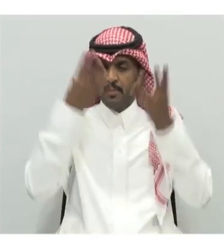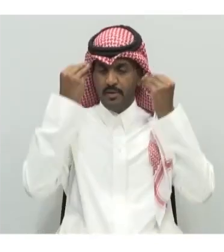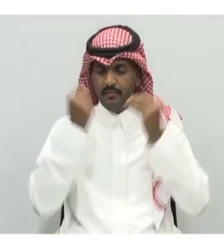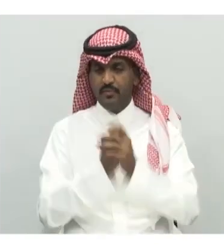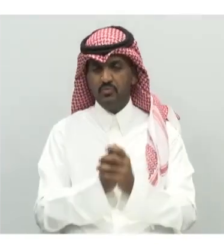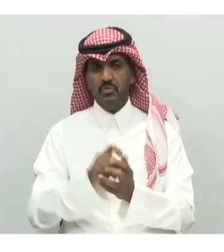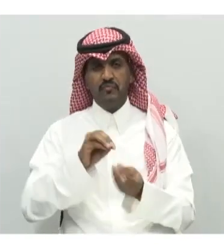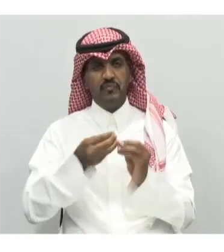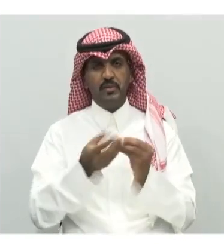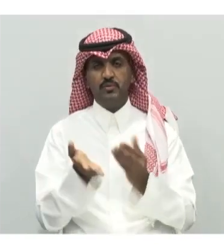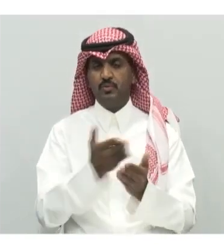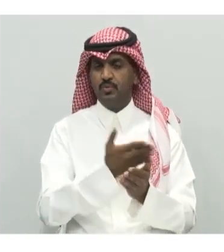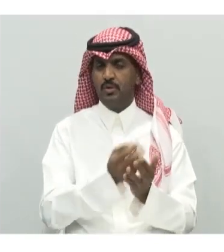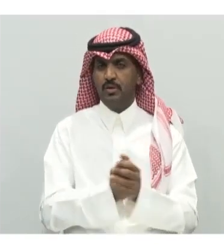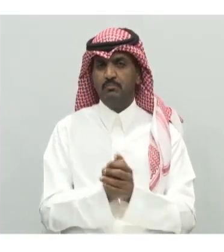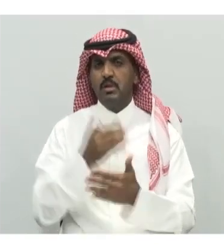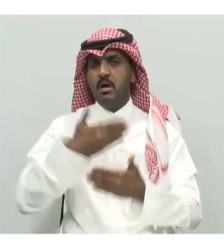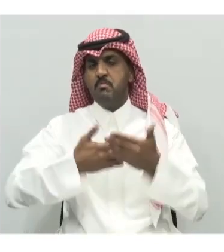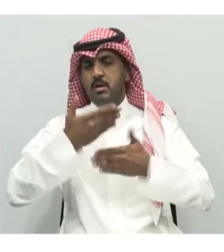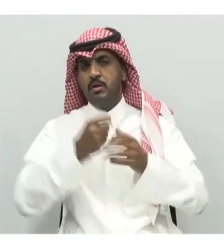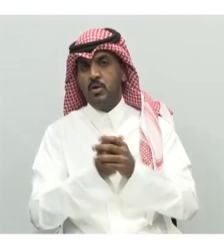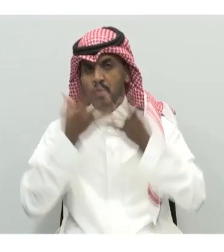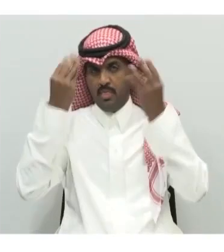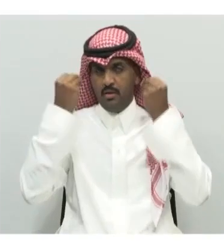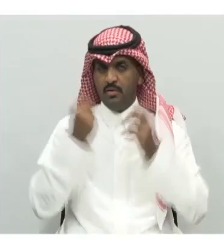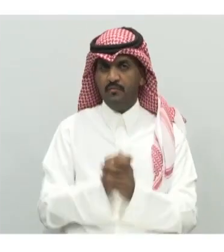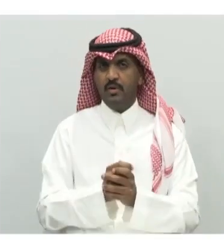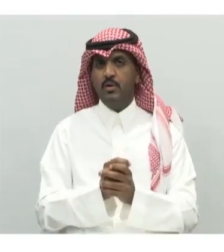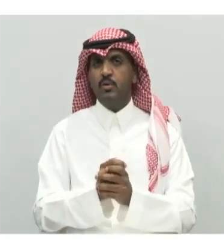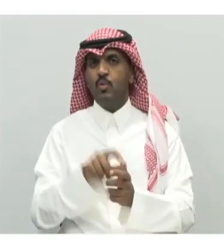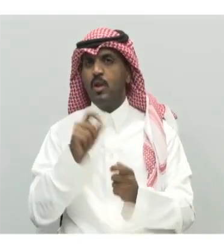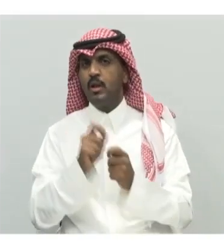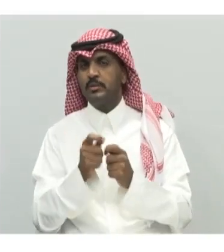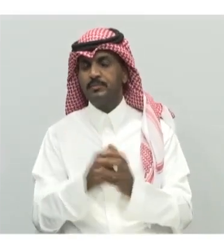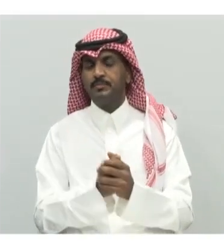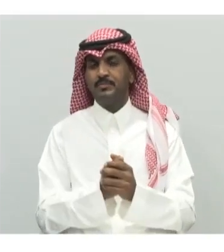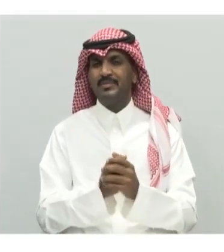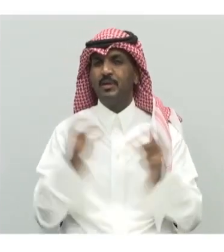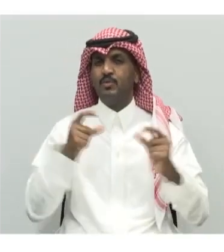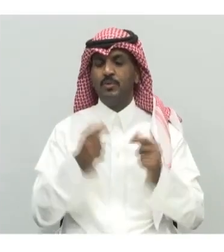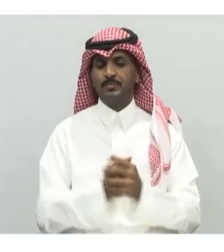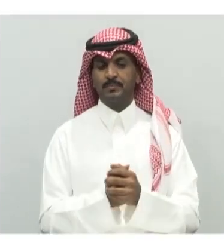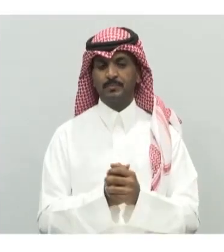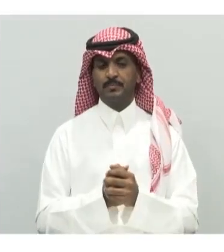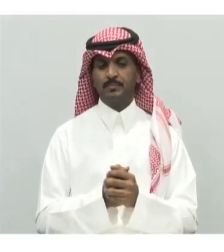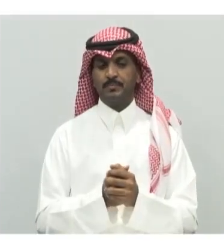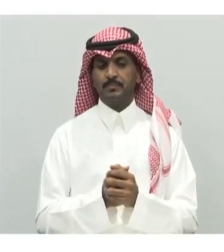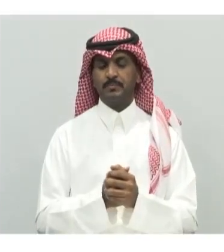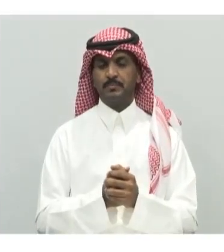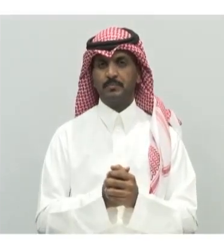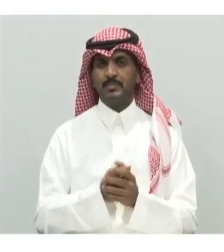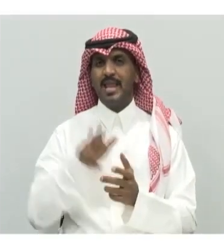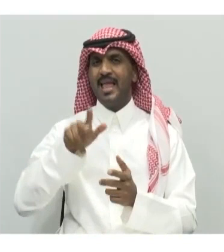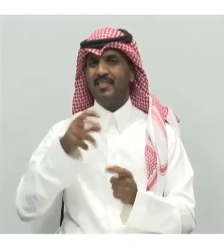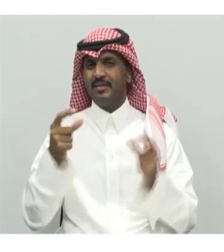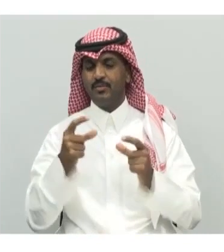والفن ومجال العماره والثقافه والاقتصاد وهذه الحضاره تدل على ماذا احسنتم